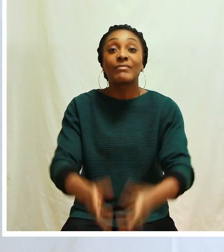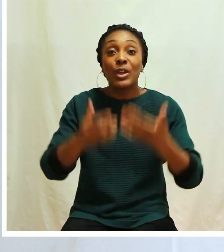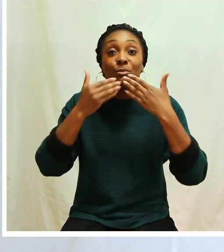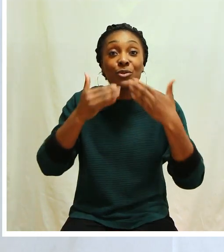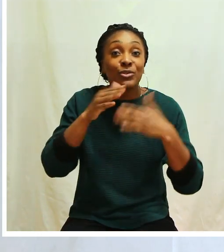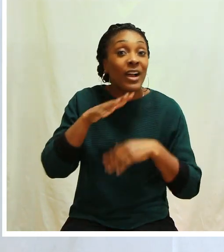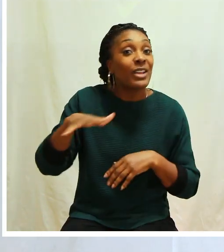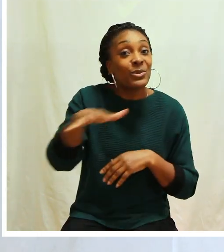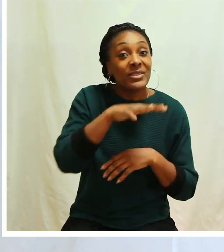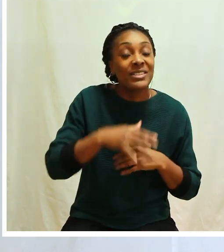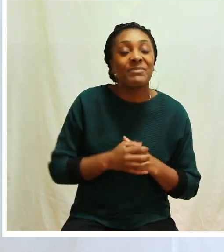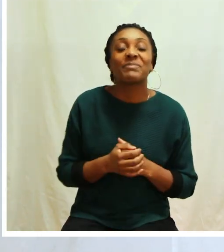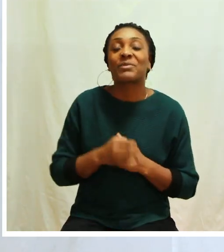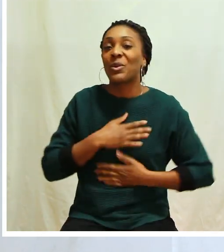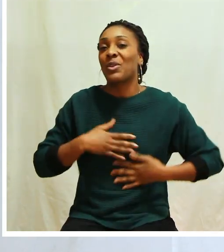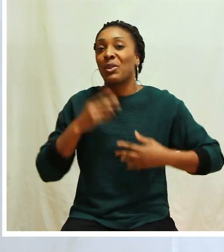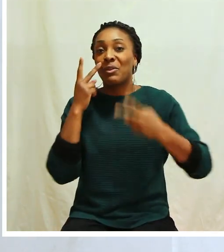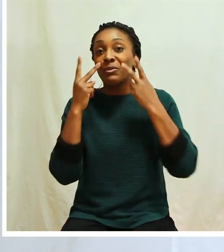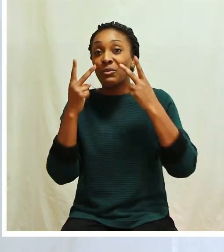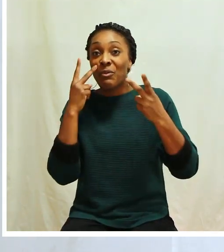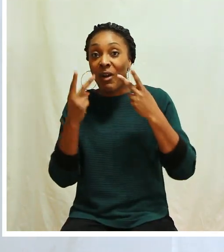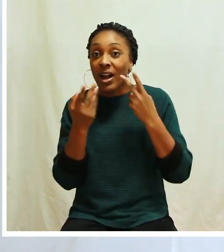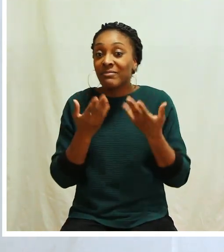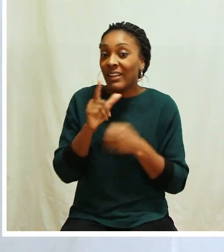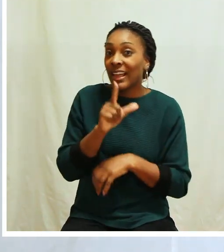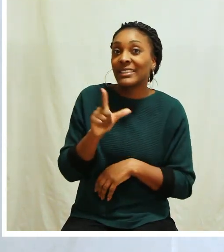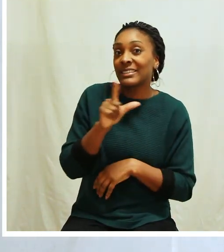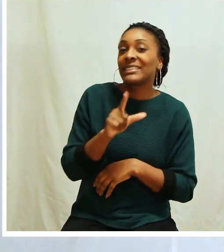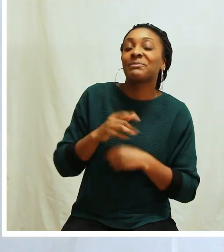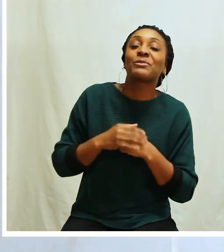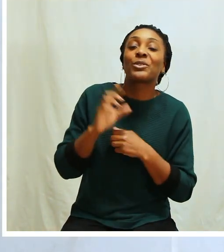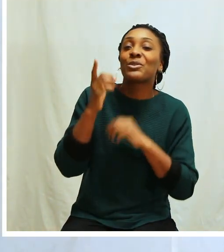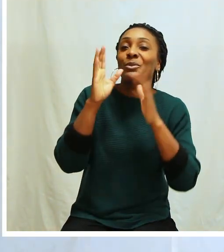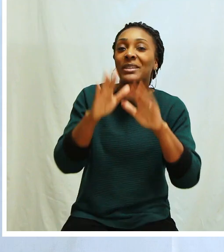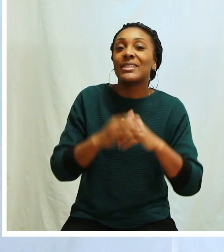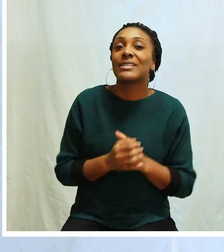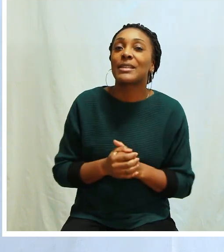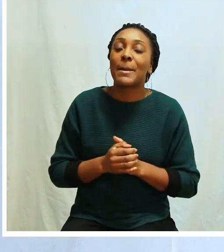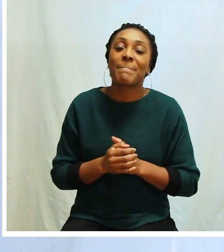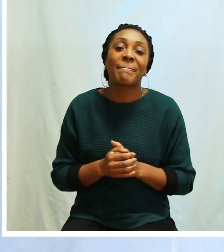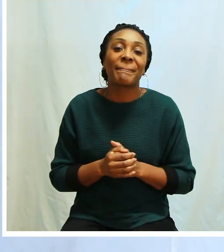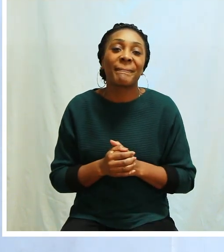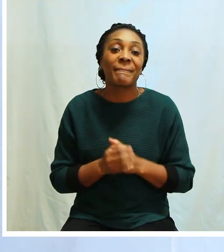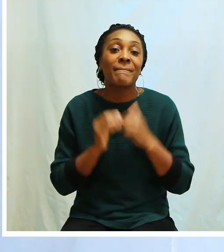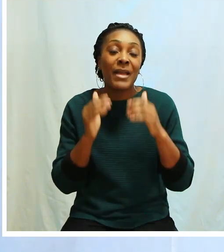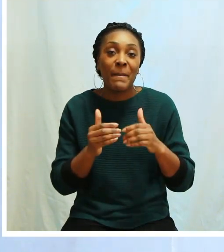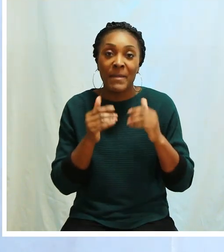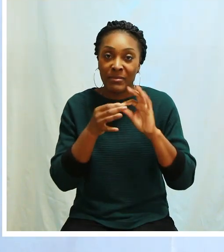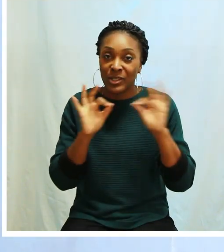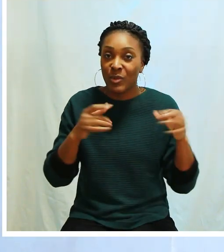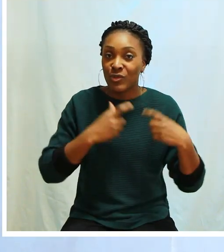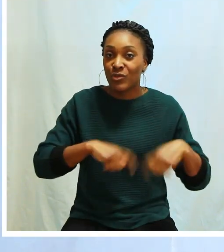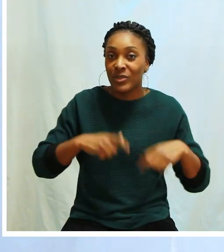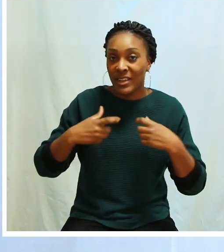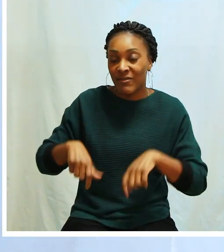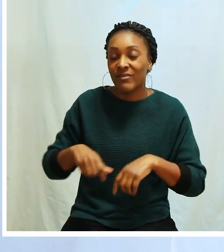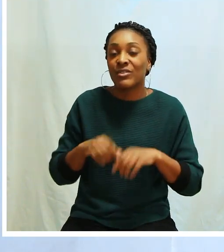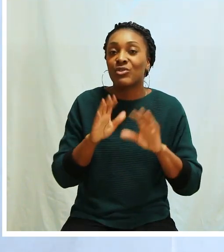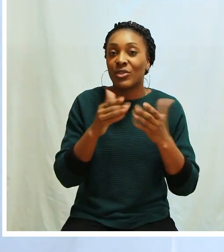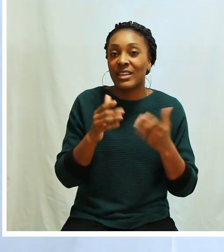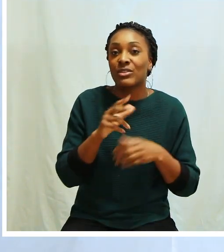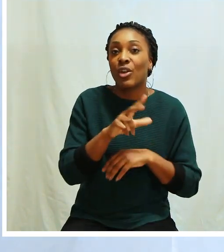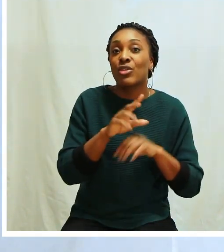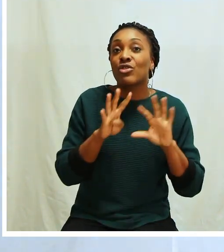Eh bien, bonjour à tous et à toutes. Content de vous retrouver en ce début de semaine. Que Dieu vous bénisse. Toujours l'histoire de Joseph.